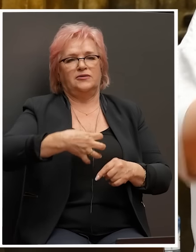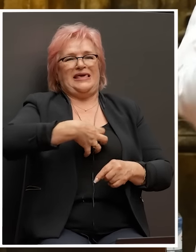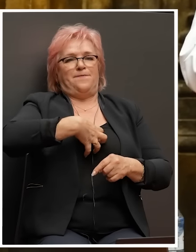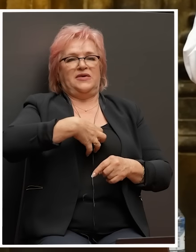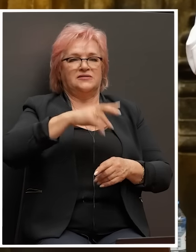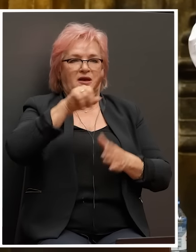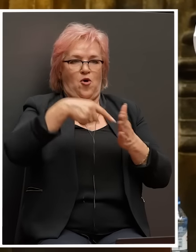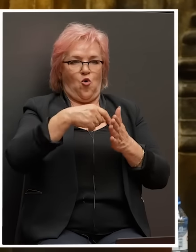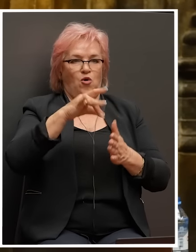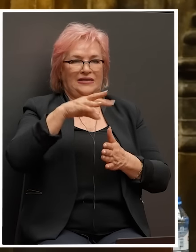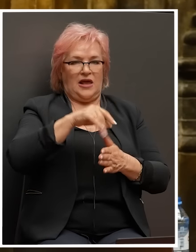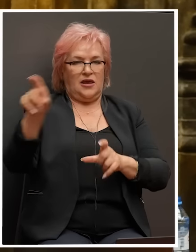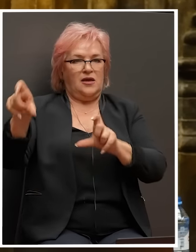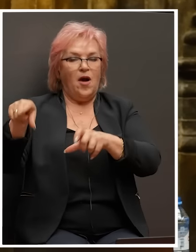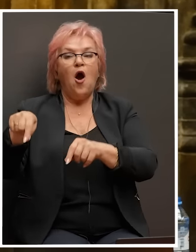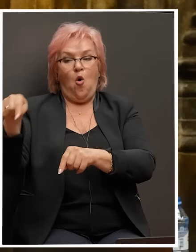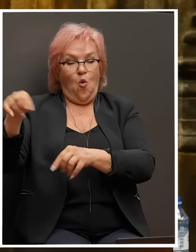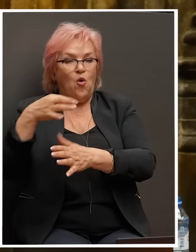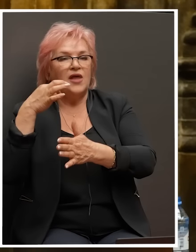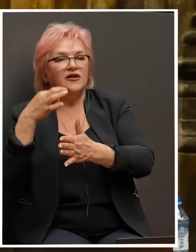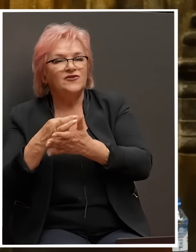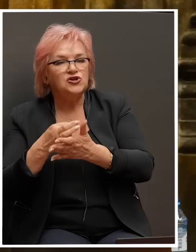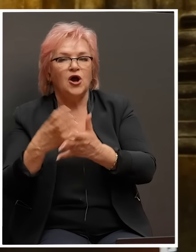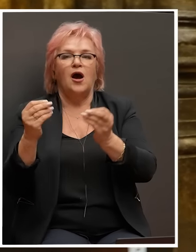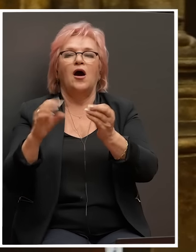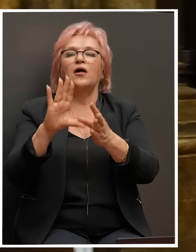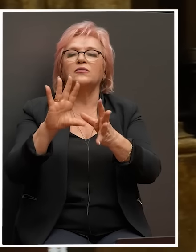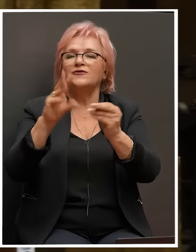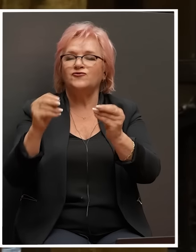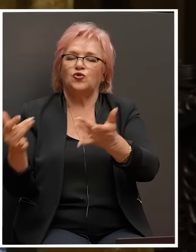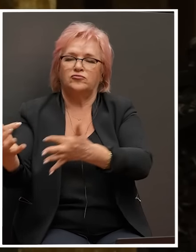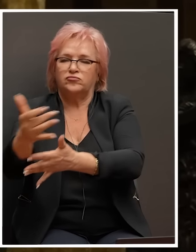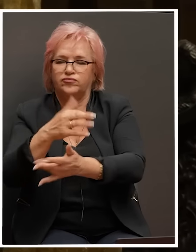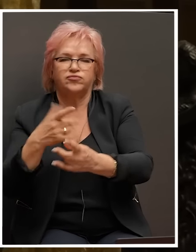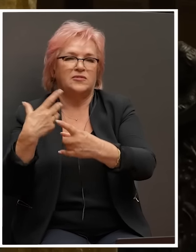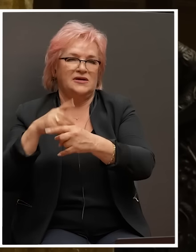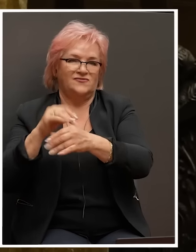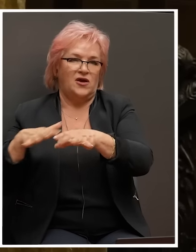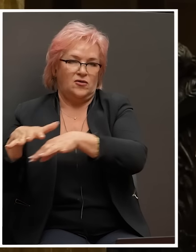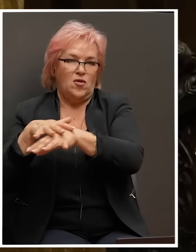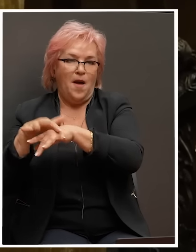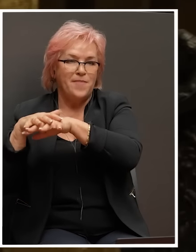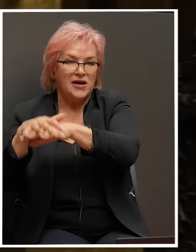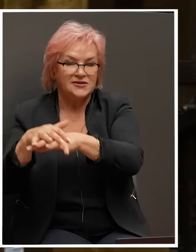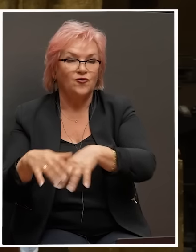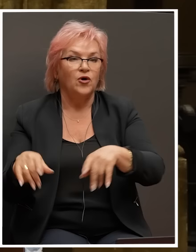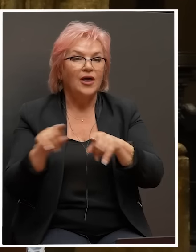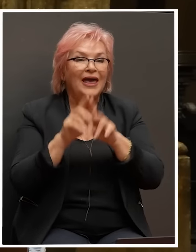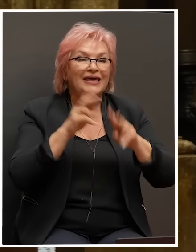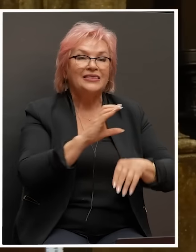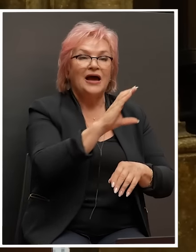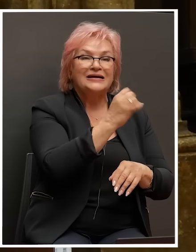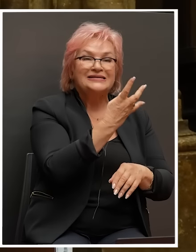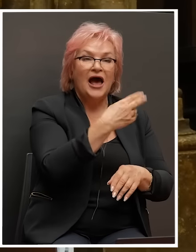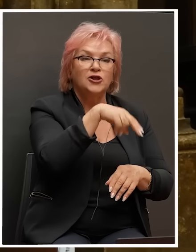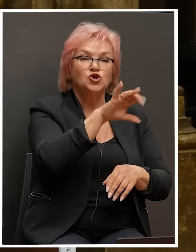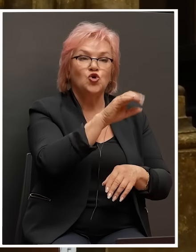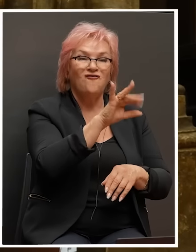Рима, который отвечал, окормлял паству в Риме. И, собственно говоря, таким образом Сан-Джованни